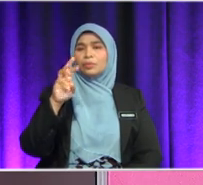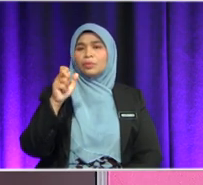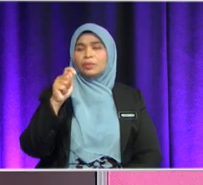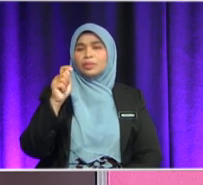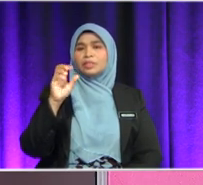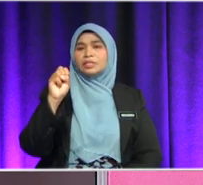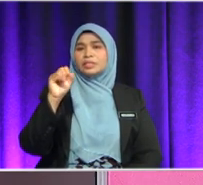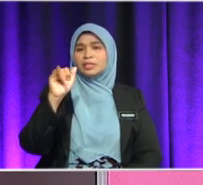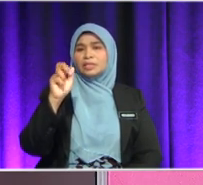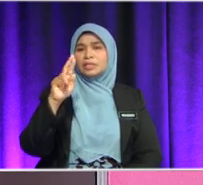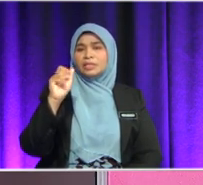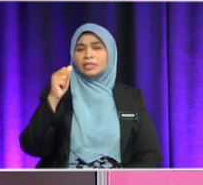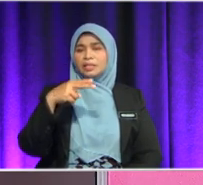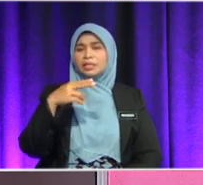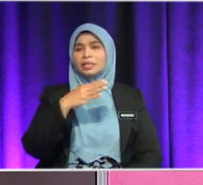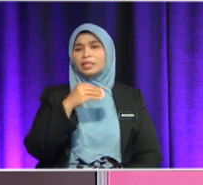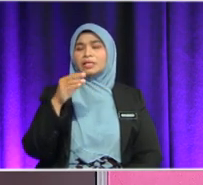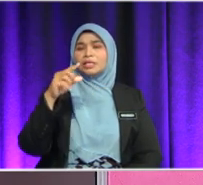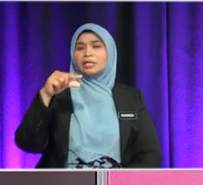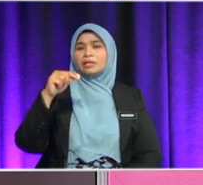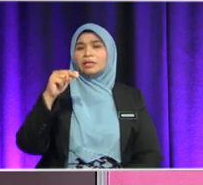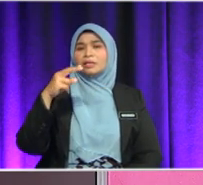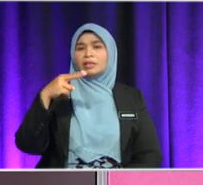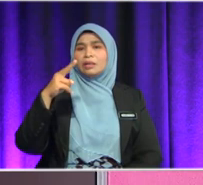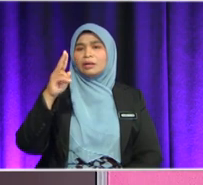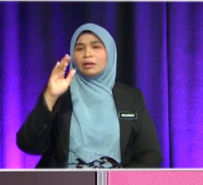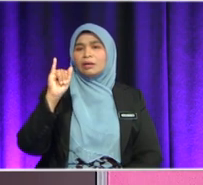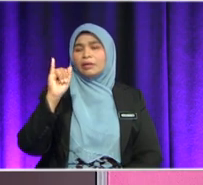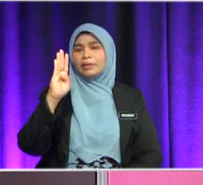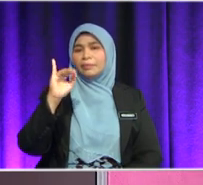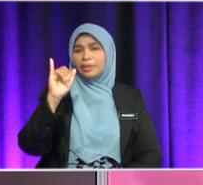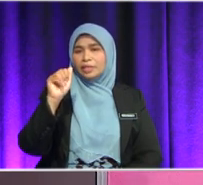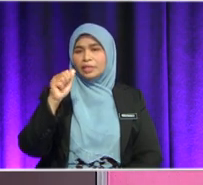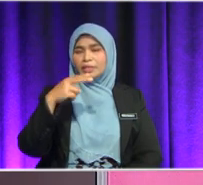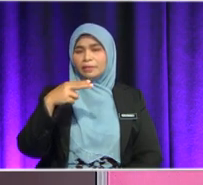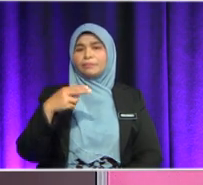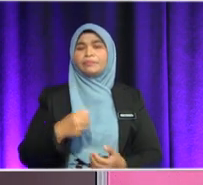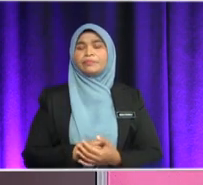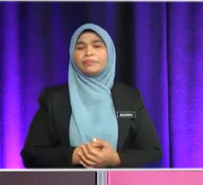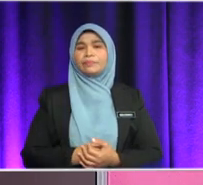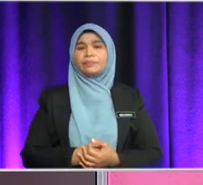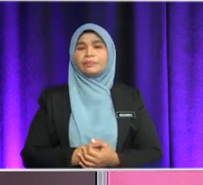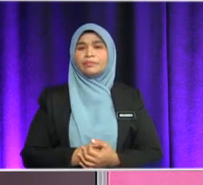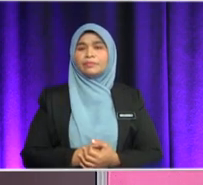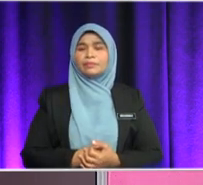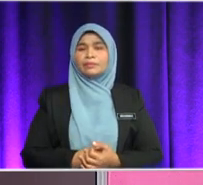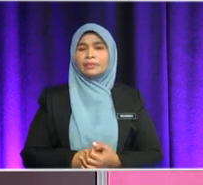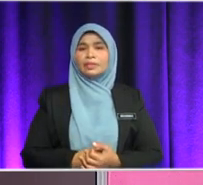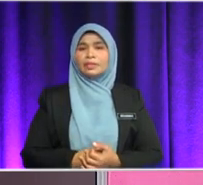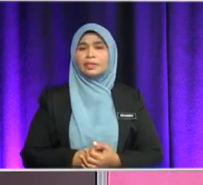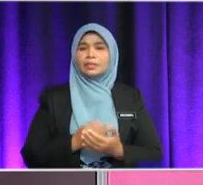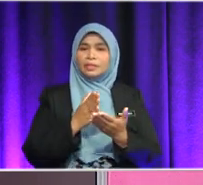dan juga Al ghaibiyah itu adalah antara perkara yang boleh membatalkan iman Terima kasih syaira